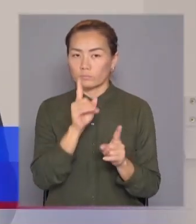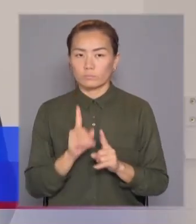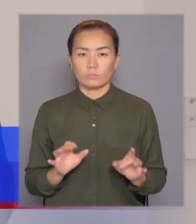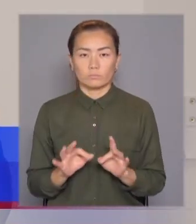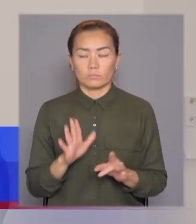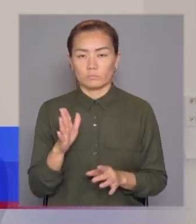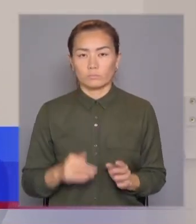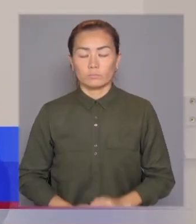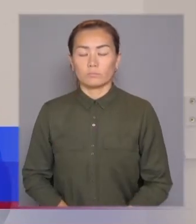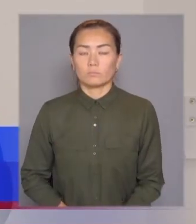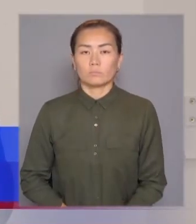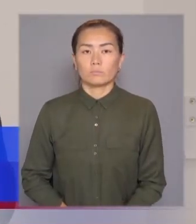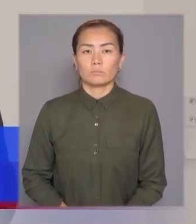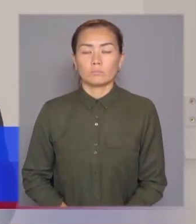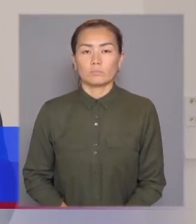келгенін айтты ардагерлер.